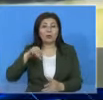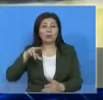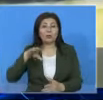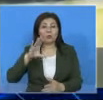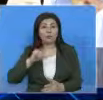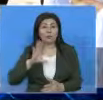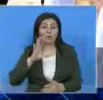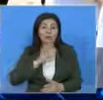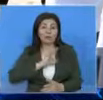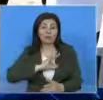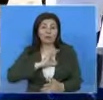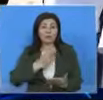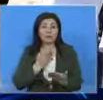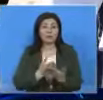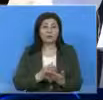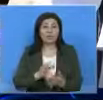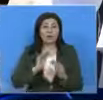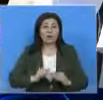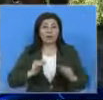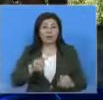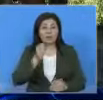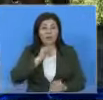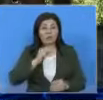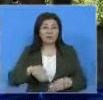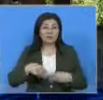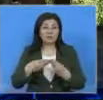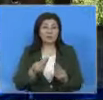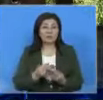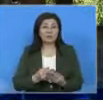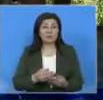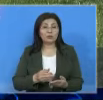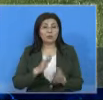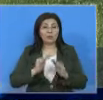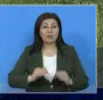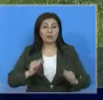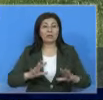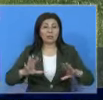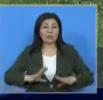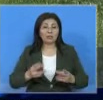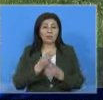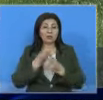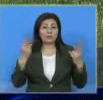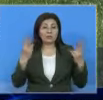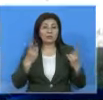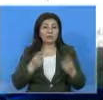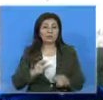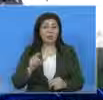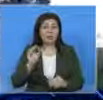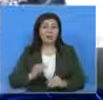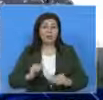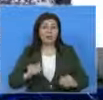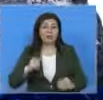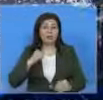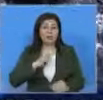қызметте пайдаланамыз. Балаларға балмұздақ таратылды. Одан соң қызметтік аттарды тамашалады. Мамандар келушілерді атқа жеке-жеке отырғызып,